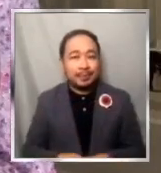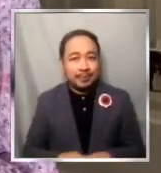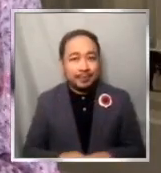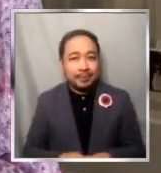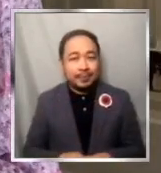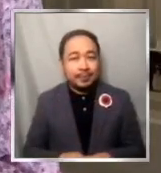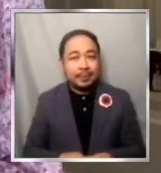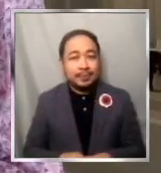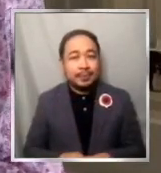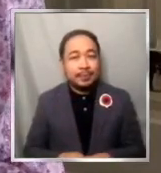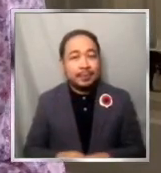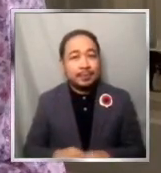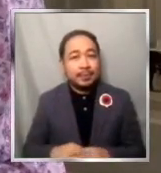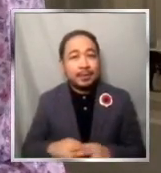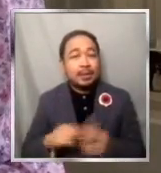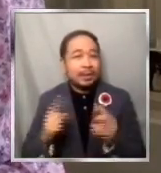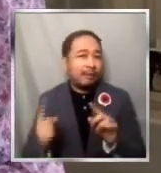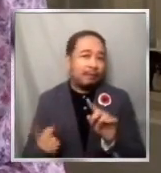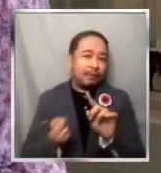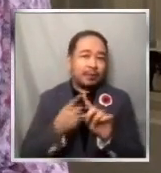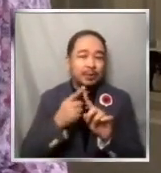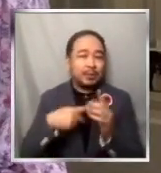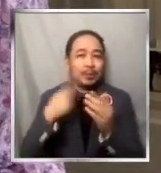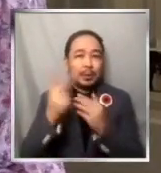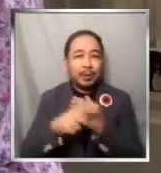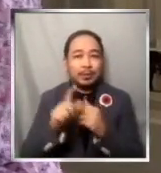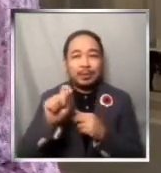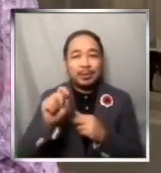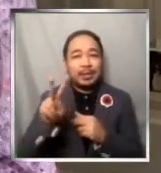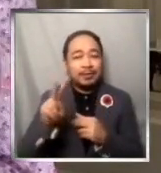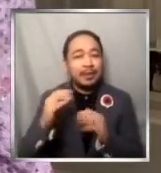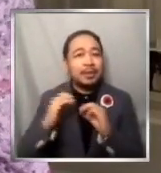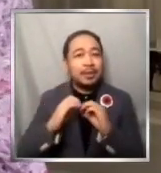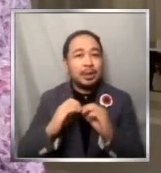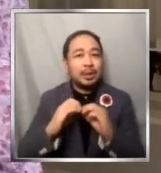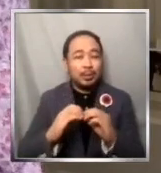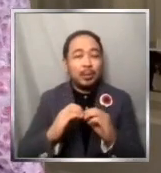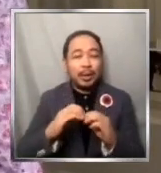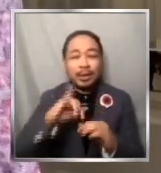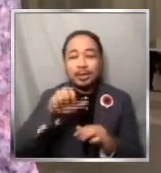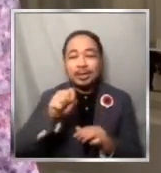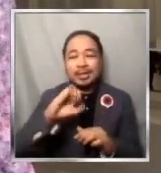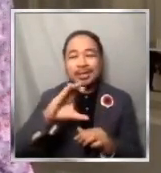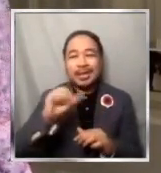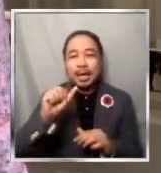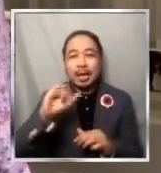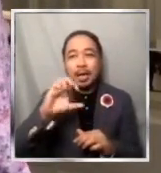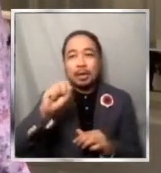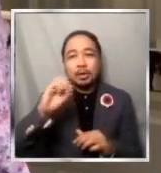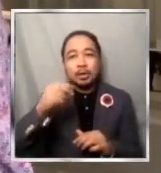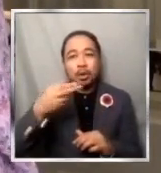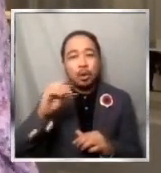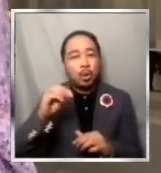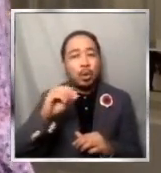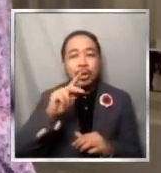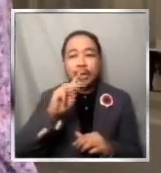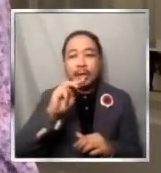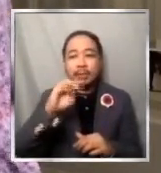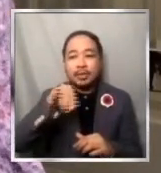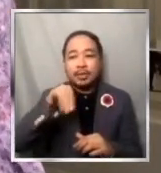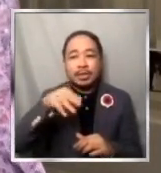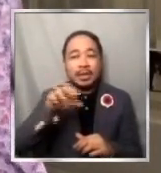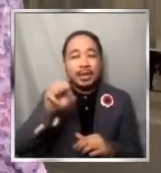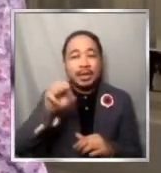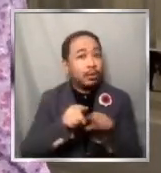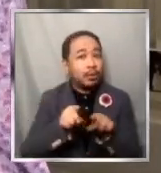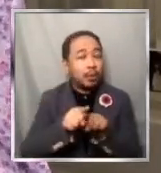Numero unong programa pa rin sa telebisyon ang Kapuso Mo, Jessica Soho or KMJS. At maging sa online, trending at